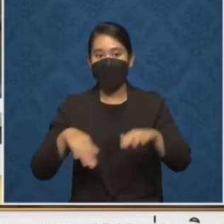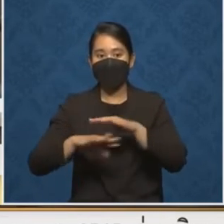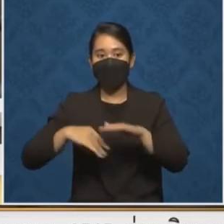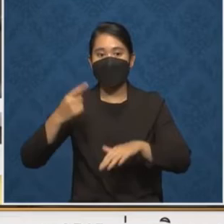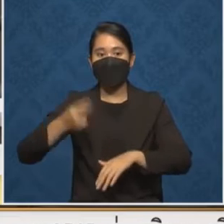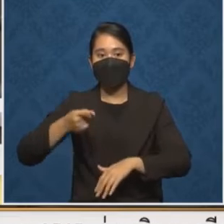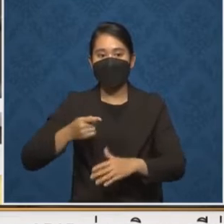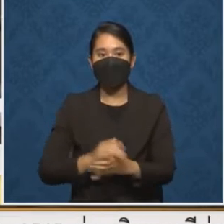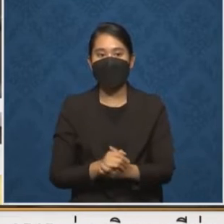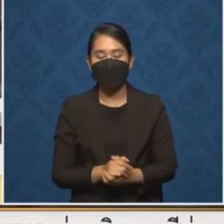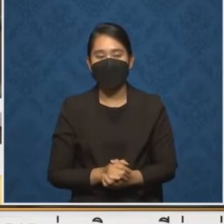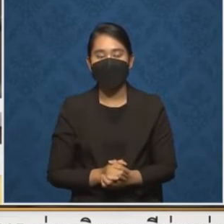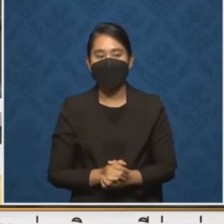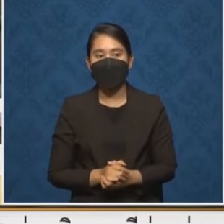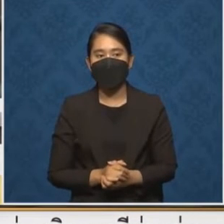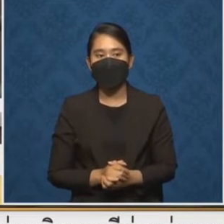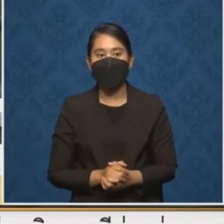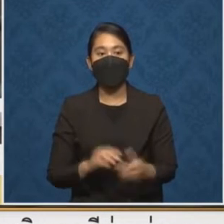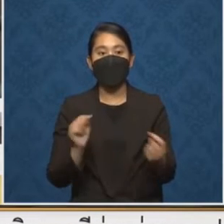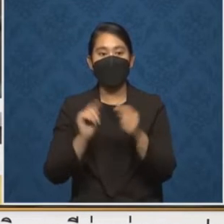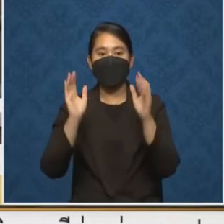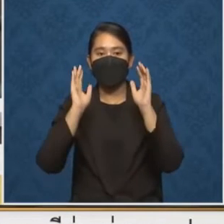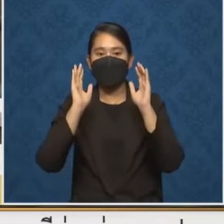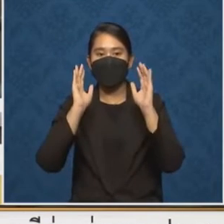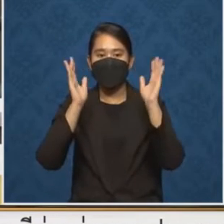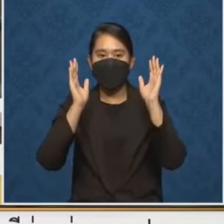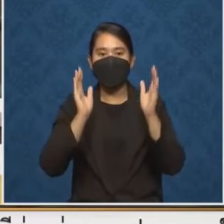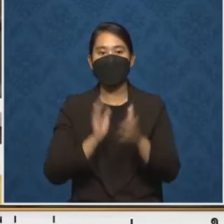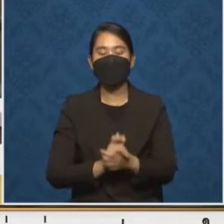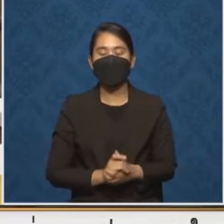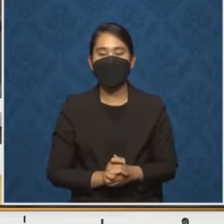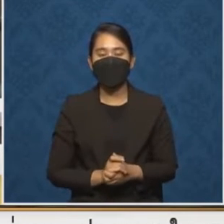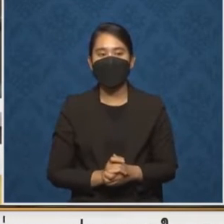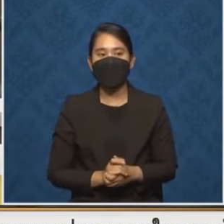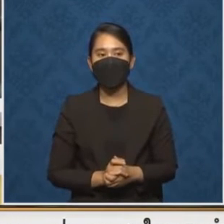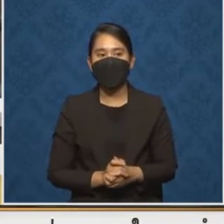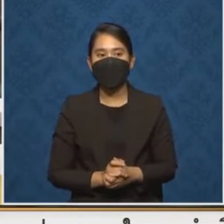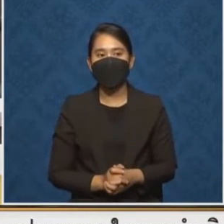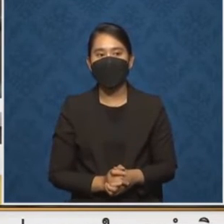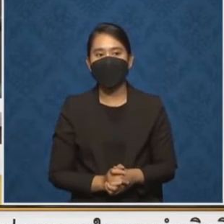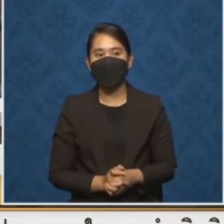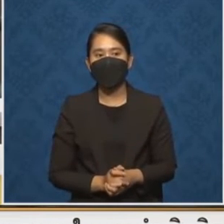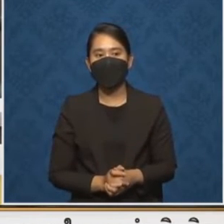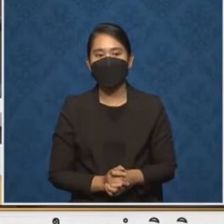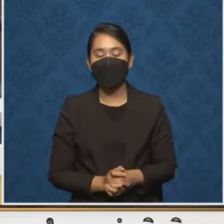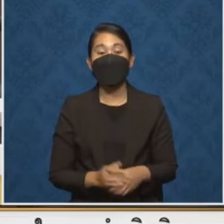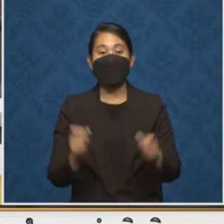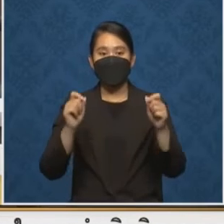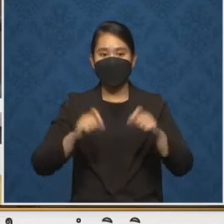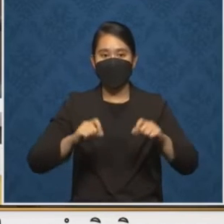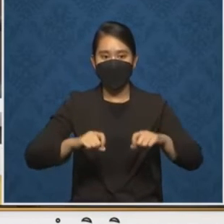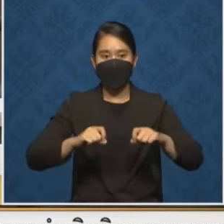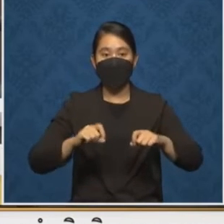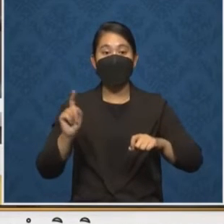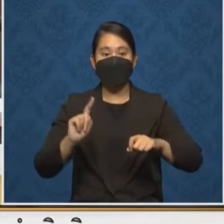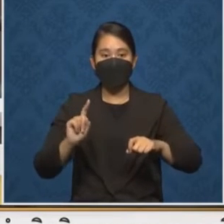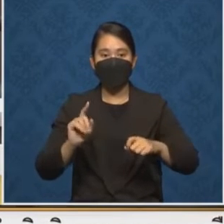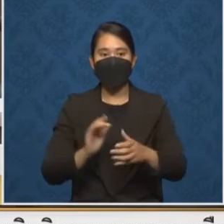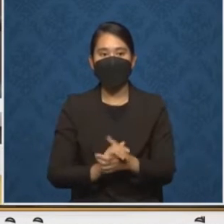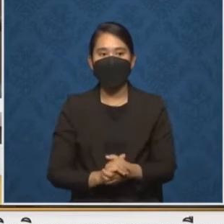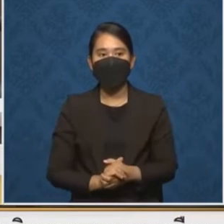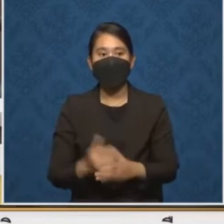มาายุับคขเท่ั้นให้กณนยง